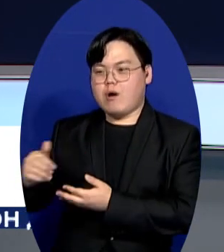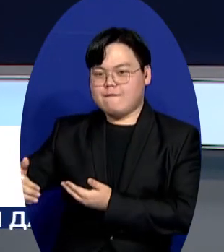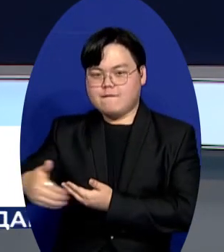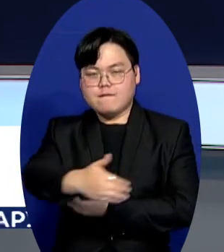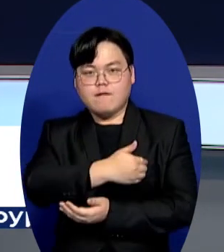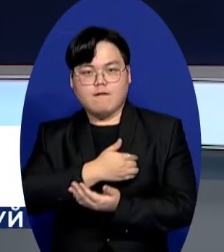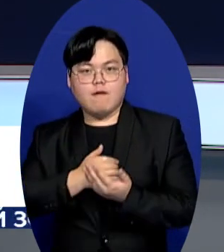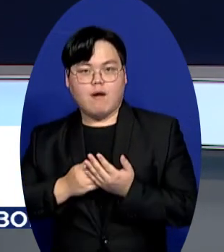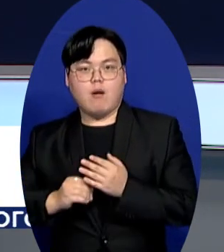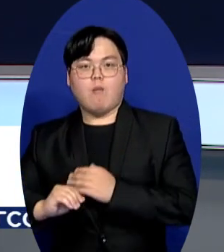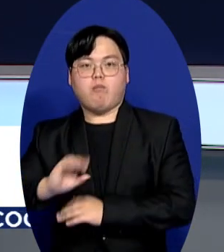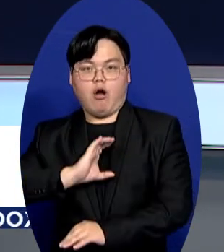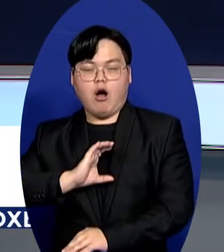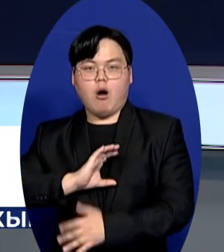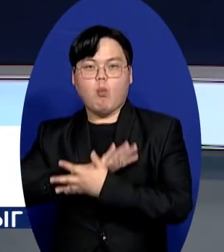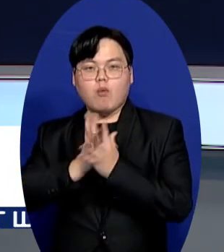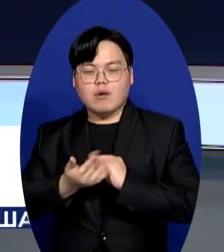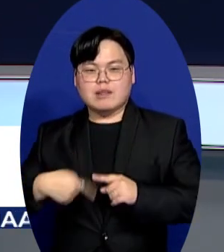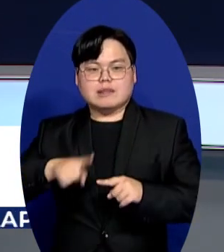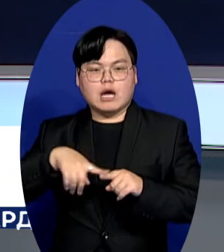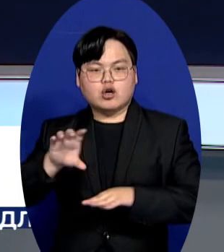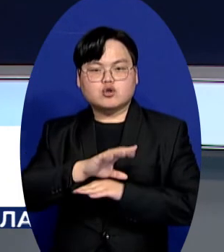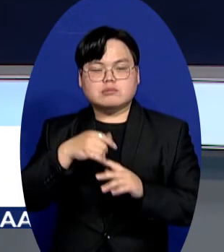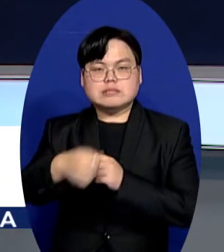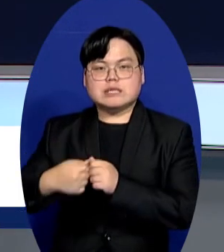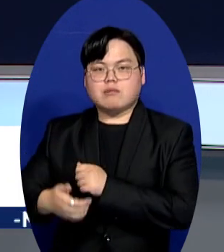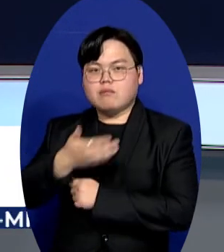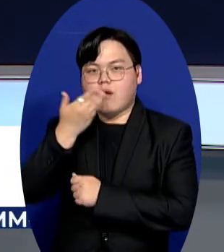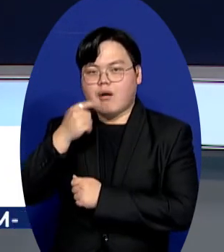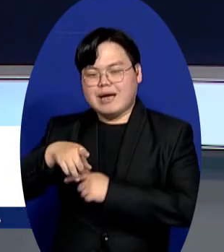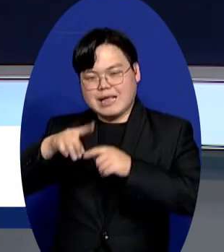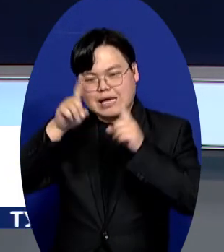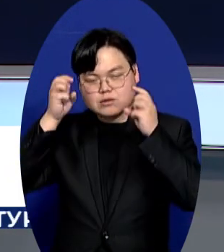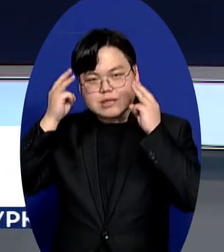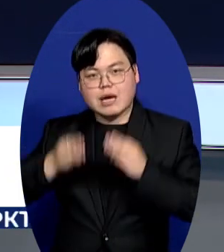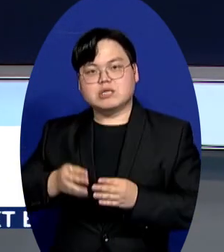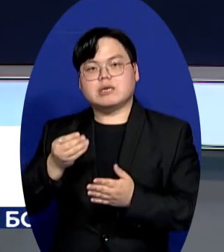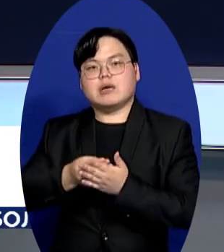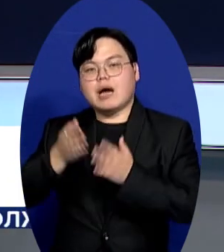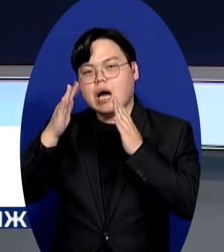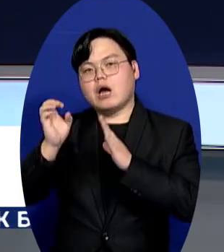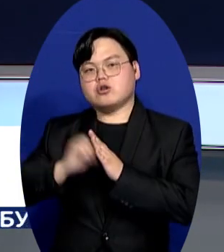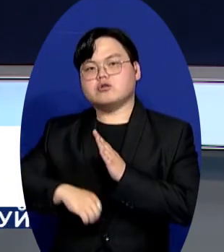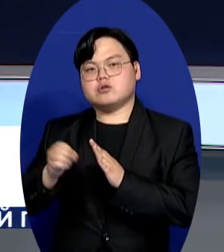буцаан хуваарилдаггүй зэрэг тодорхой асуудлууд байна. Эдгээр асуудалд анхаарах шаардлага байгаа гэдгийг мэрэгчлийнхэн хэлж байна.